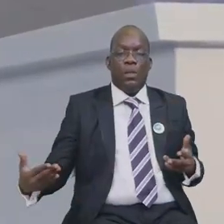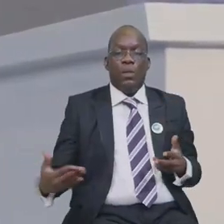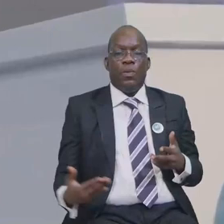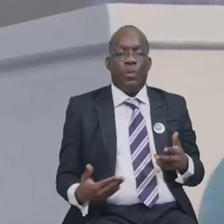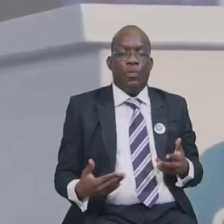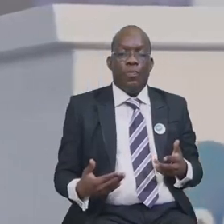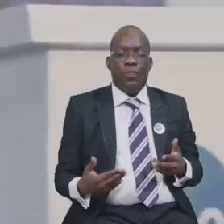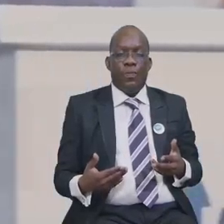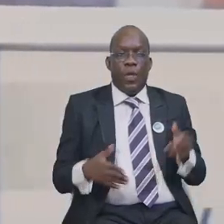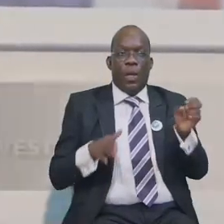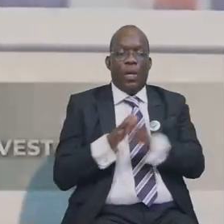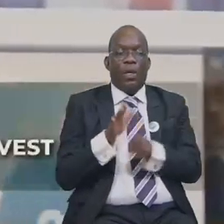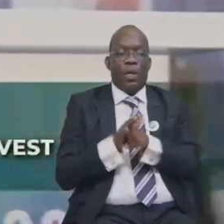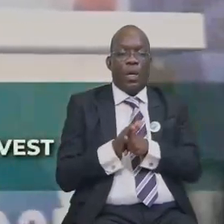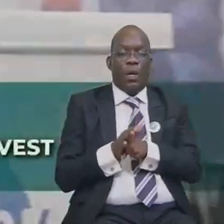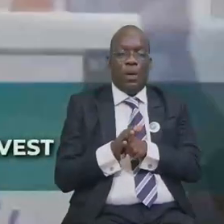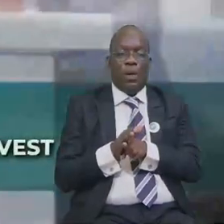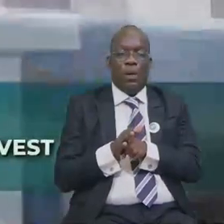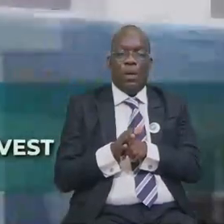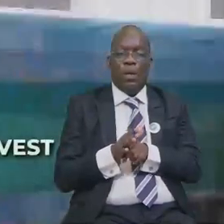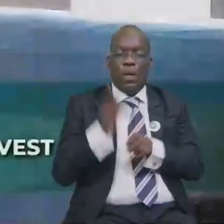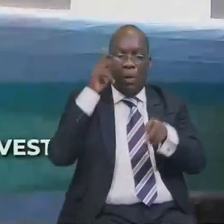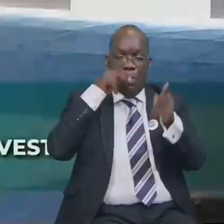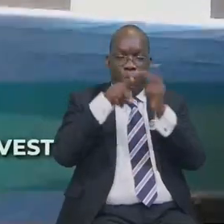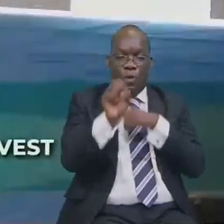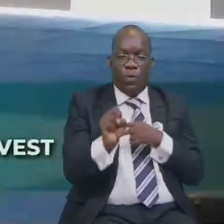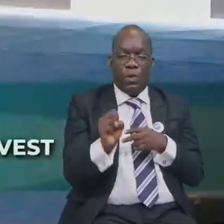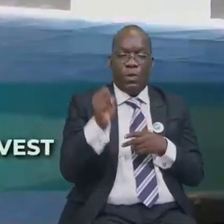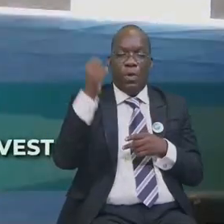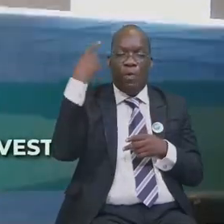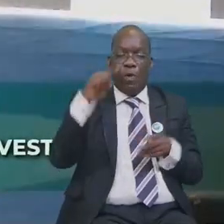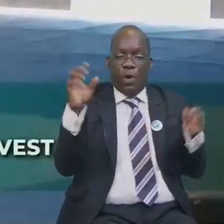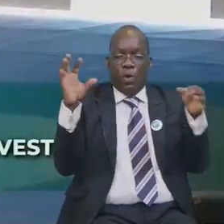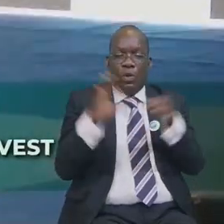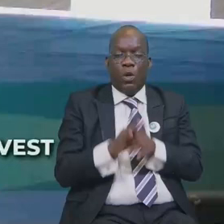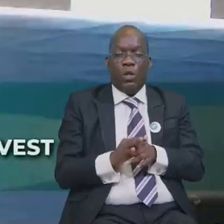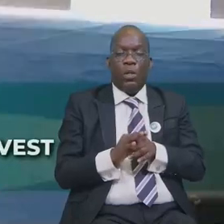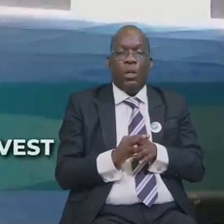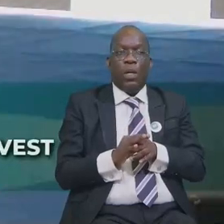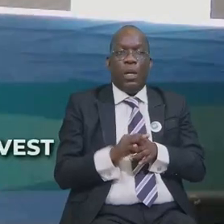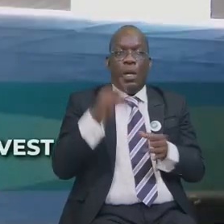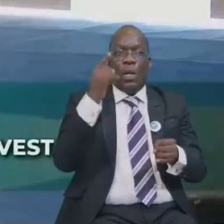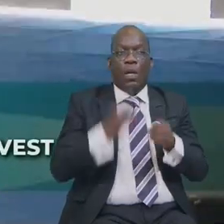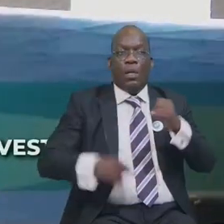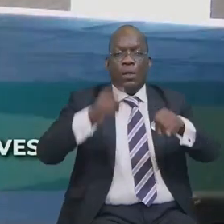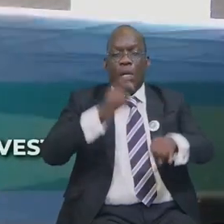les prophètes dotés pour la moisson alliée de la fin des temps.